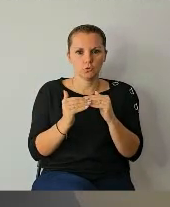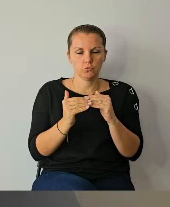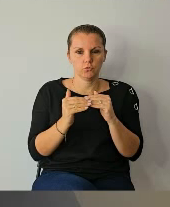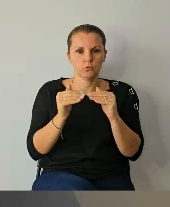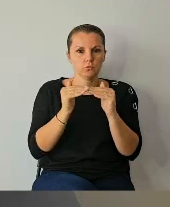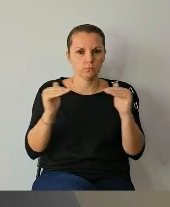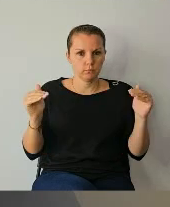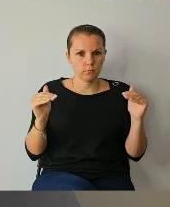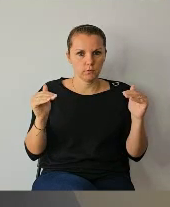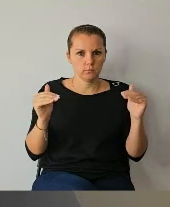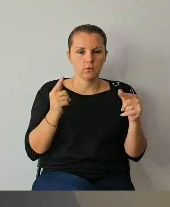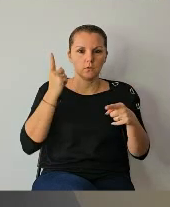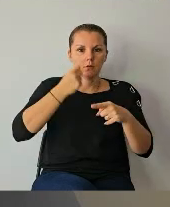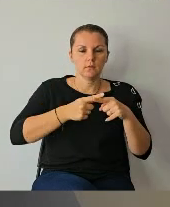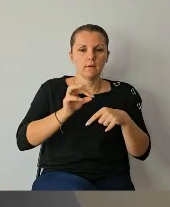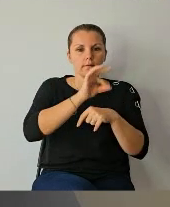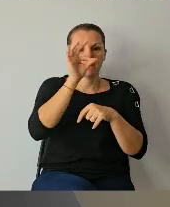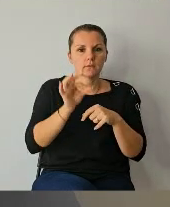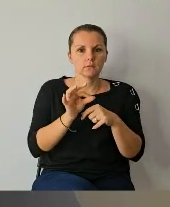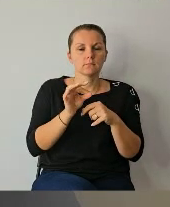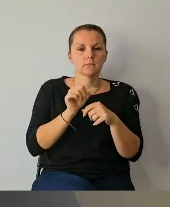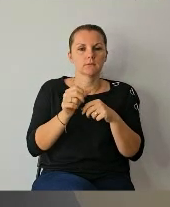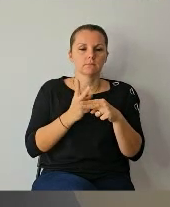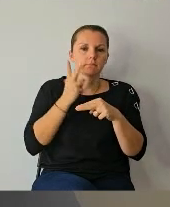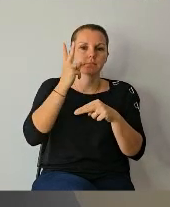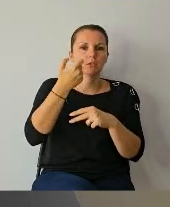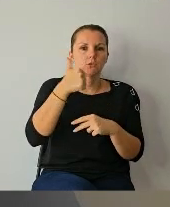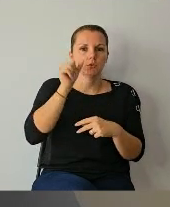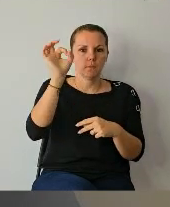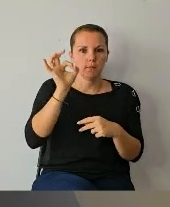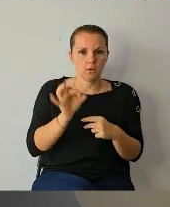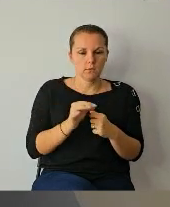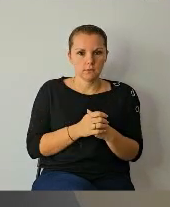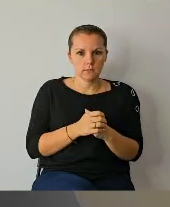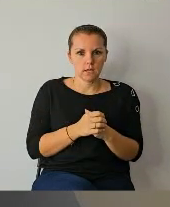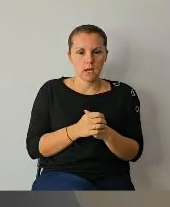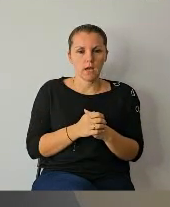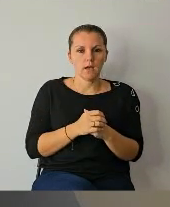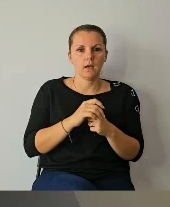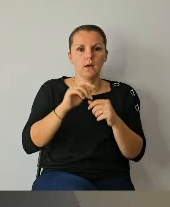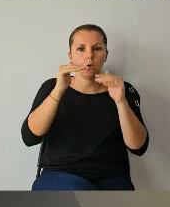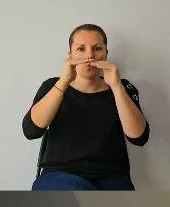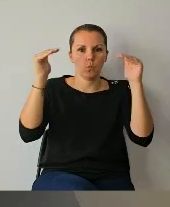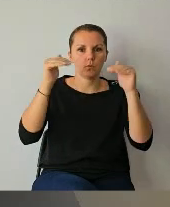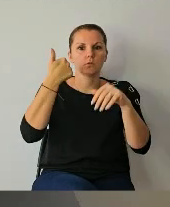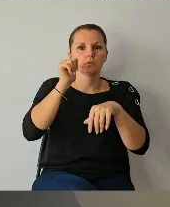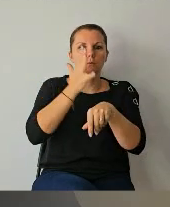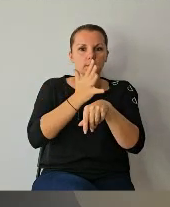dodatku funkcyjnego podniesiony o 100%, a górny pułap do